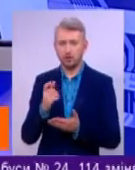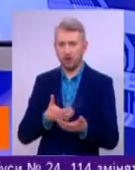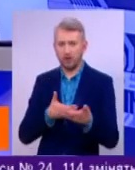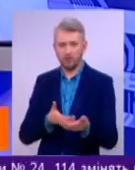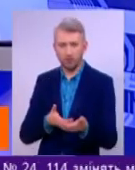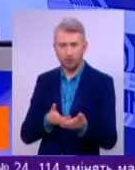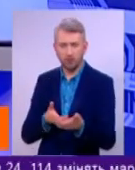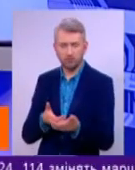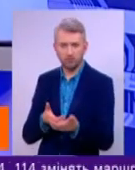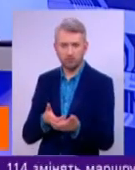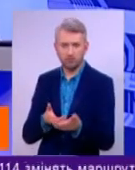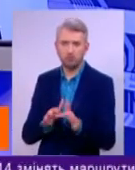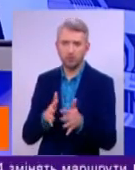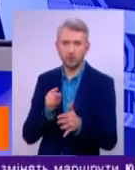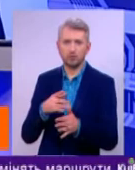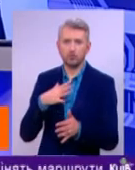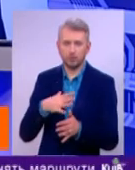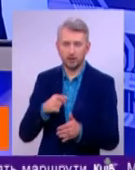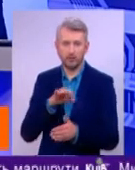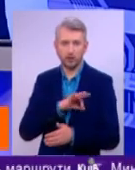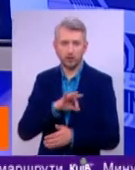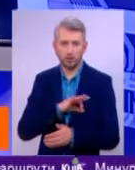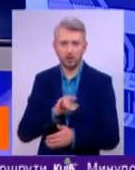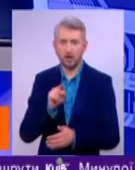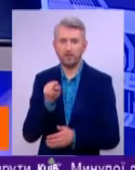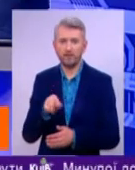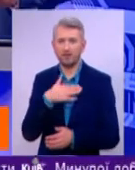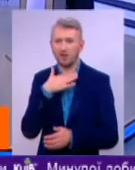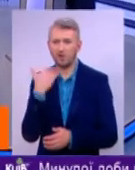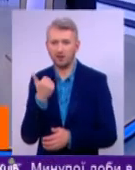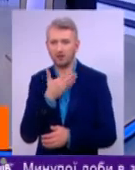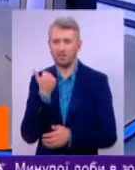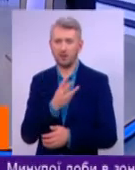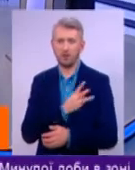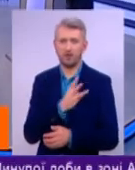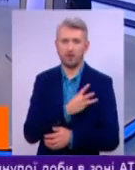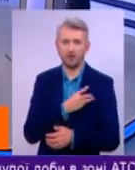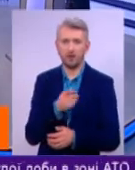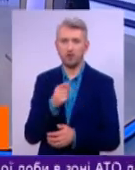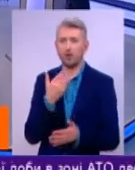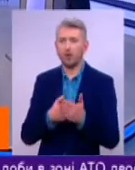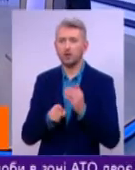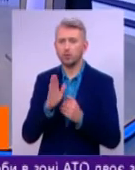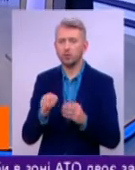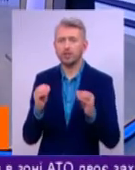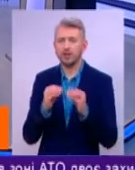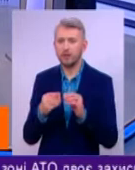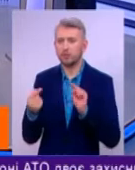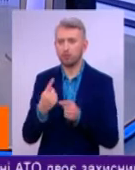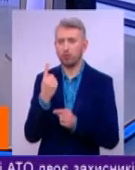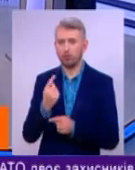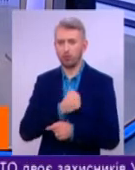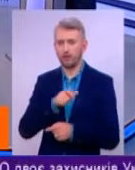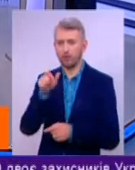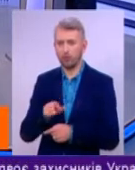автоматом, ну, не дай Боже, йому доведеться його використовувати, але він не хотів, не має мотивації, то хоч їх буде 10 проти одного